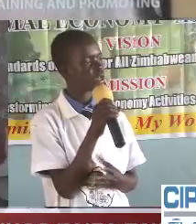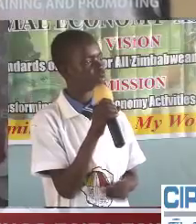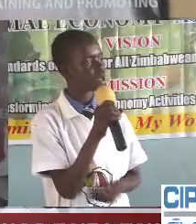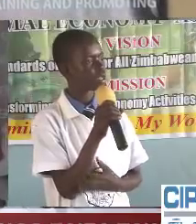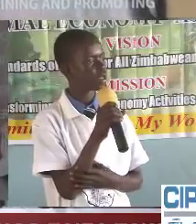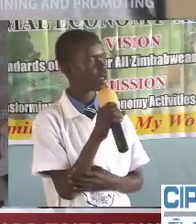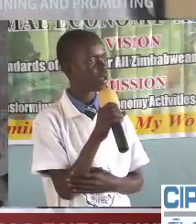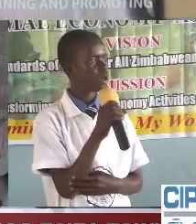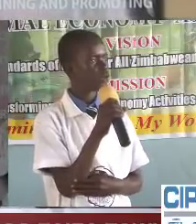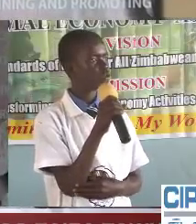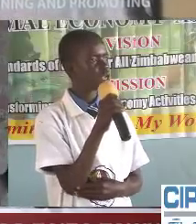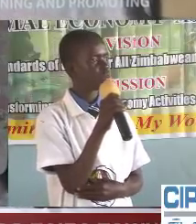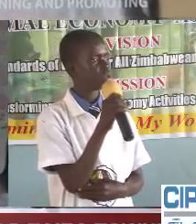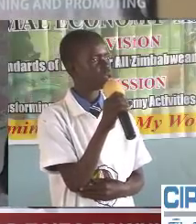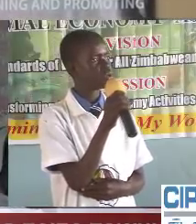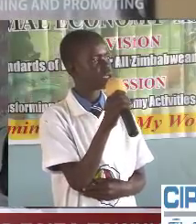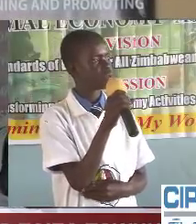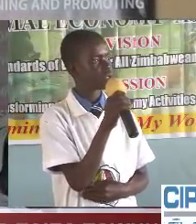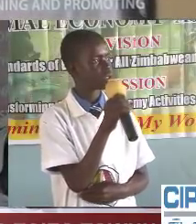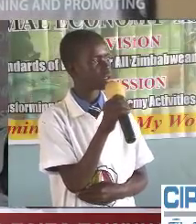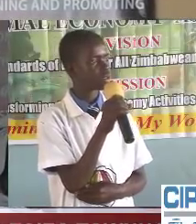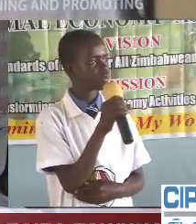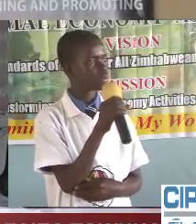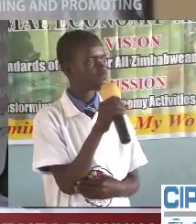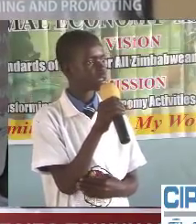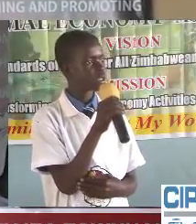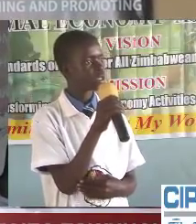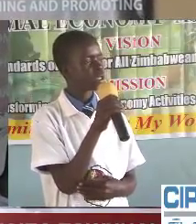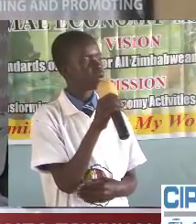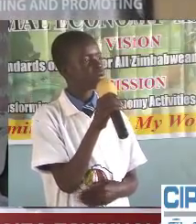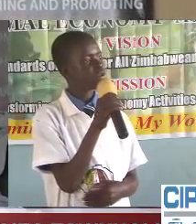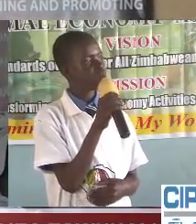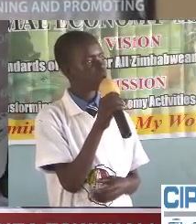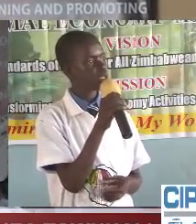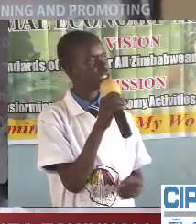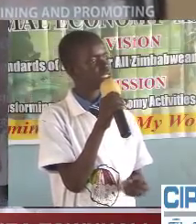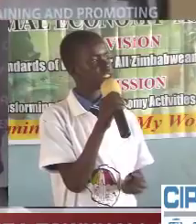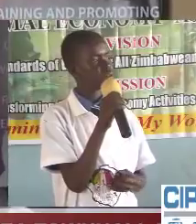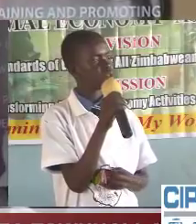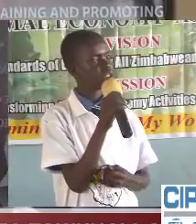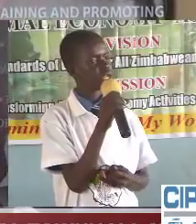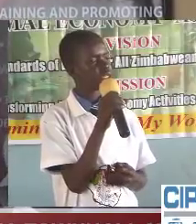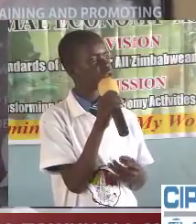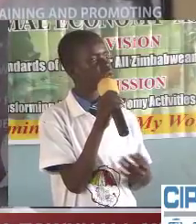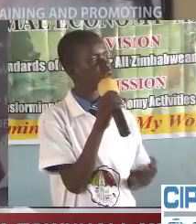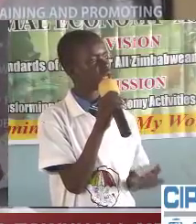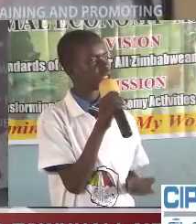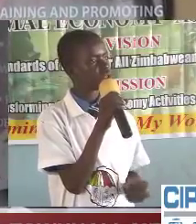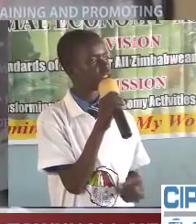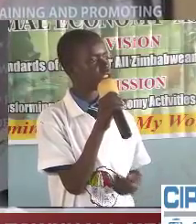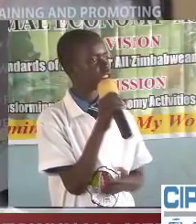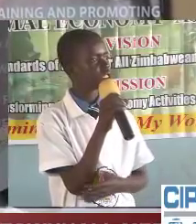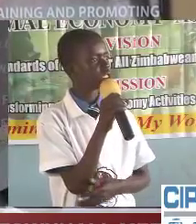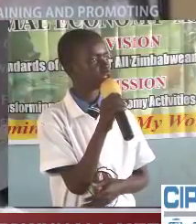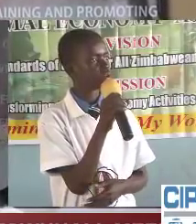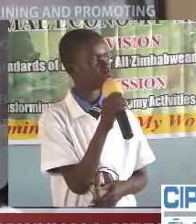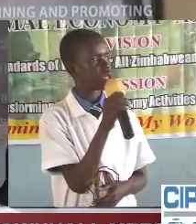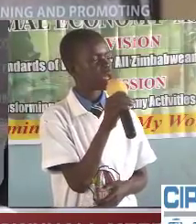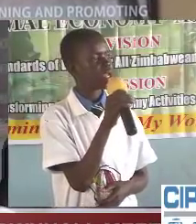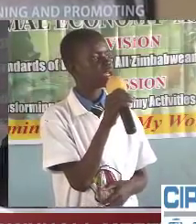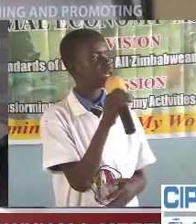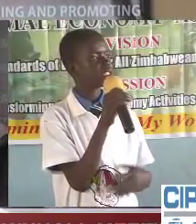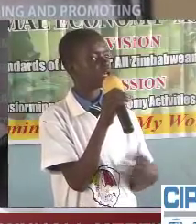vane vakaremara anorarama neurema. Kune vamwe vane system yekuti kana tiri kumatauni